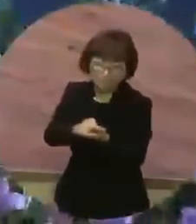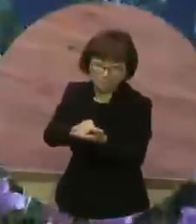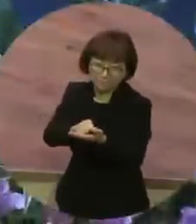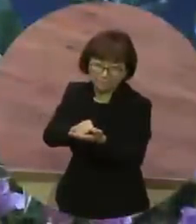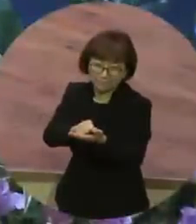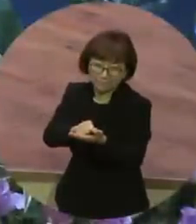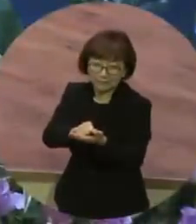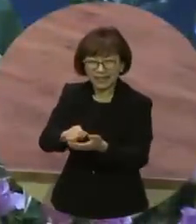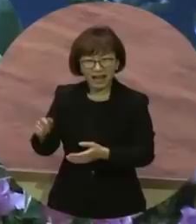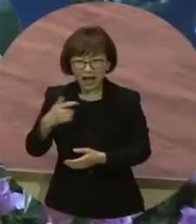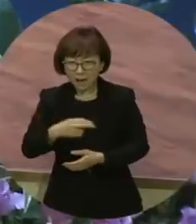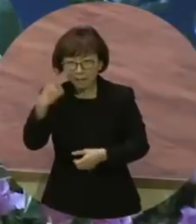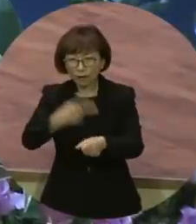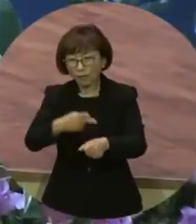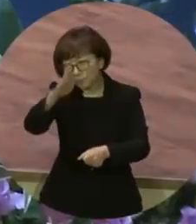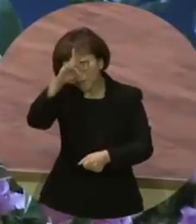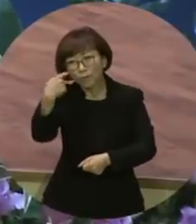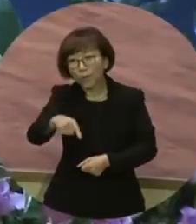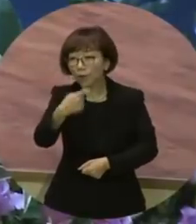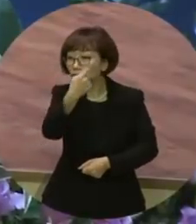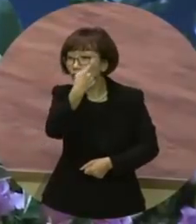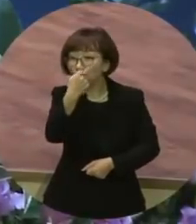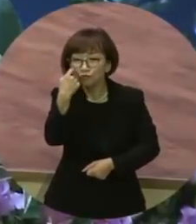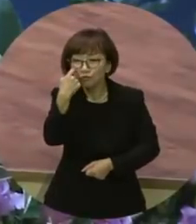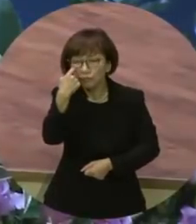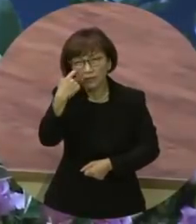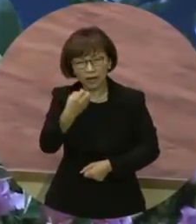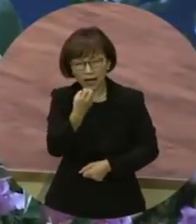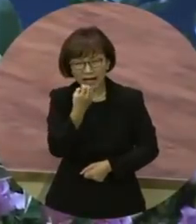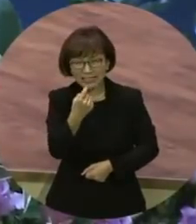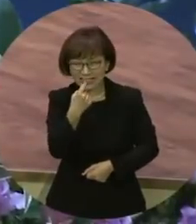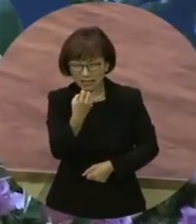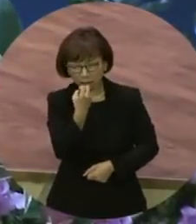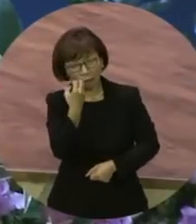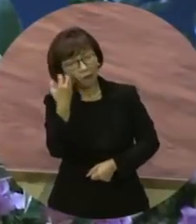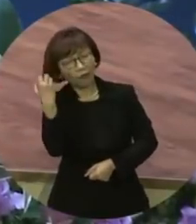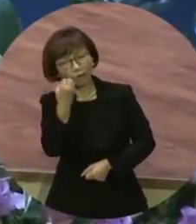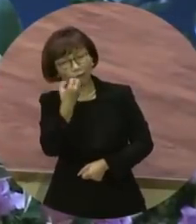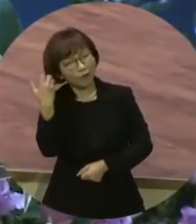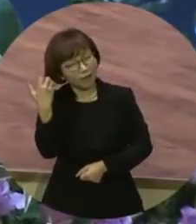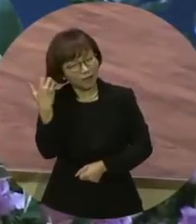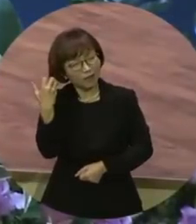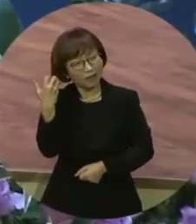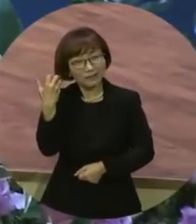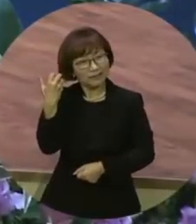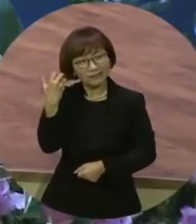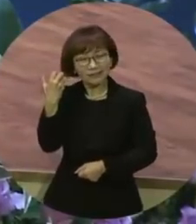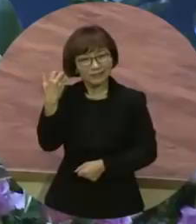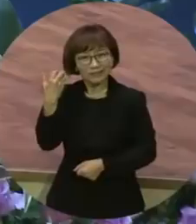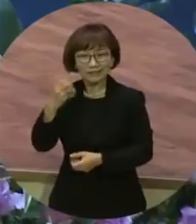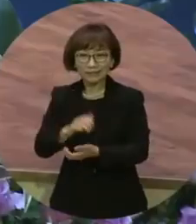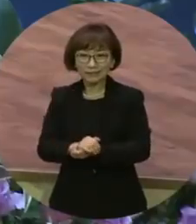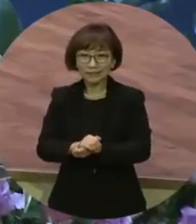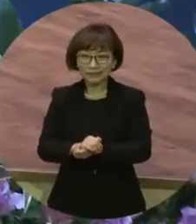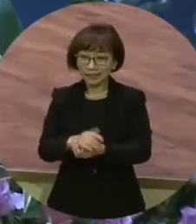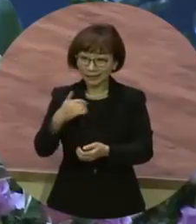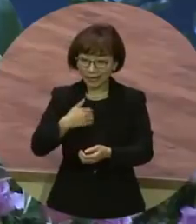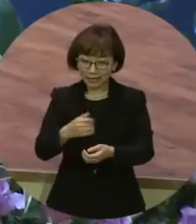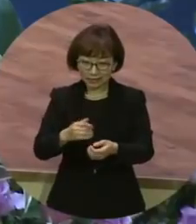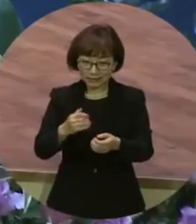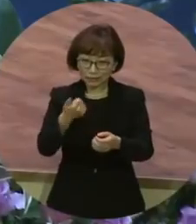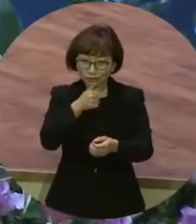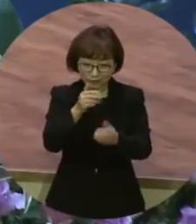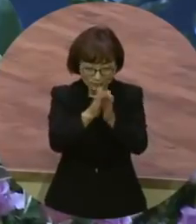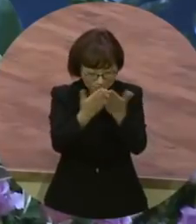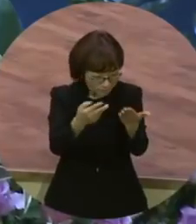눈병, 심각한 눈병 아니면은 간질. 근데 제가 뭐 주석들을 찾아보니까 눈병이라는 좀 이야기가 더